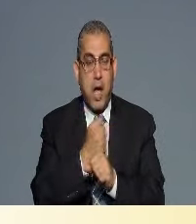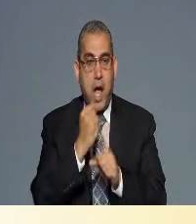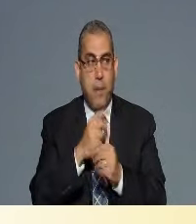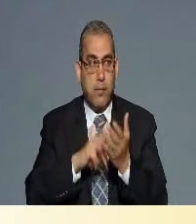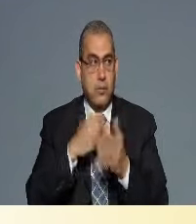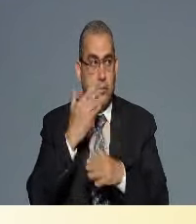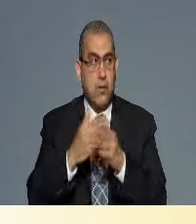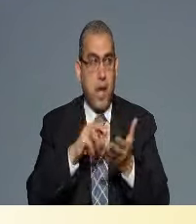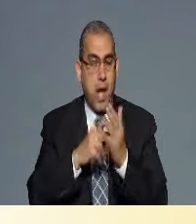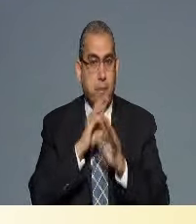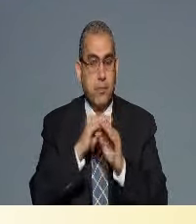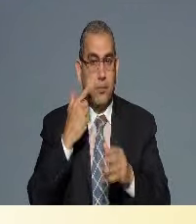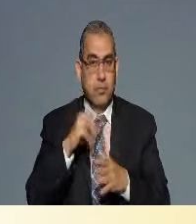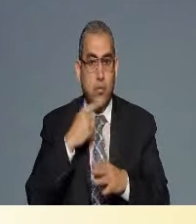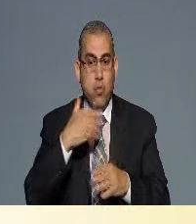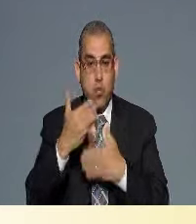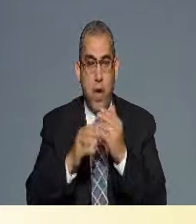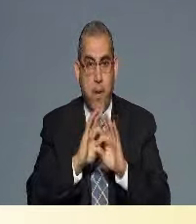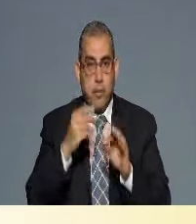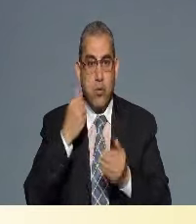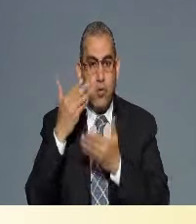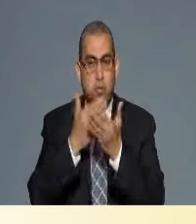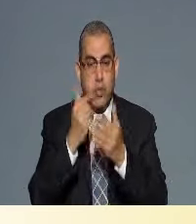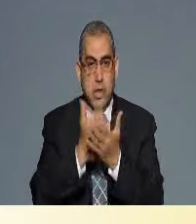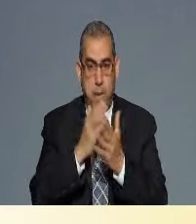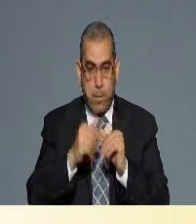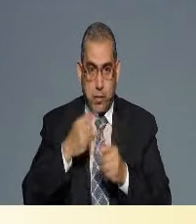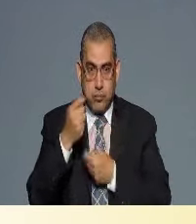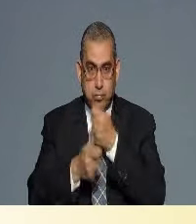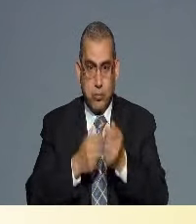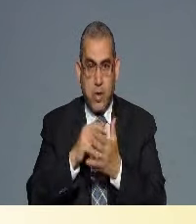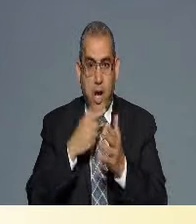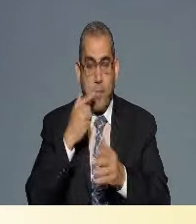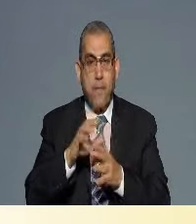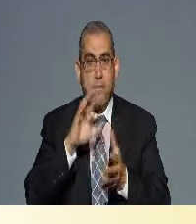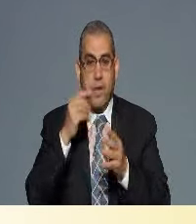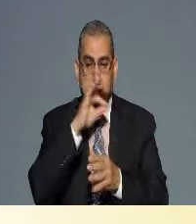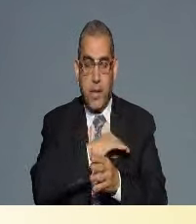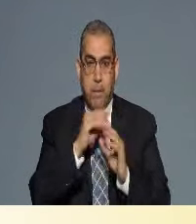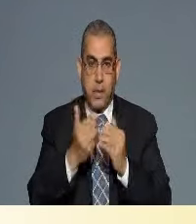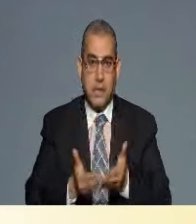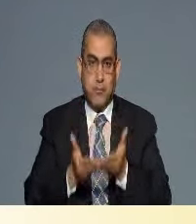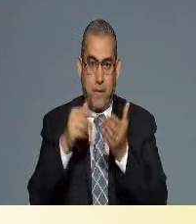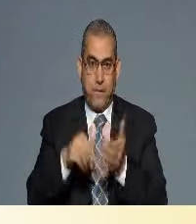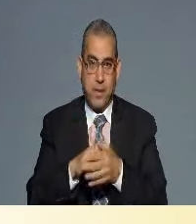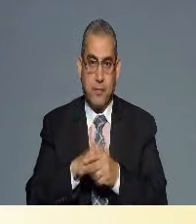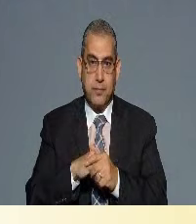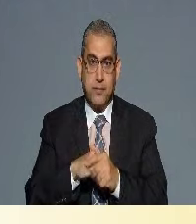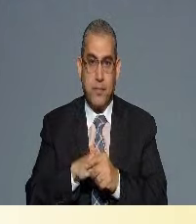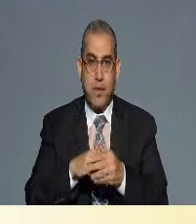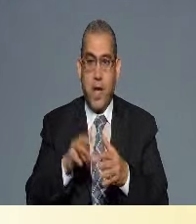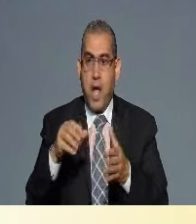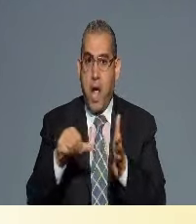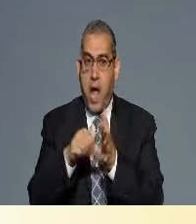التحتية دي، كل مدى سيادتك التكلفة الاستثمارية دي هتقل قدام العائد على الاستثمار. القطاع